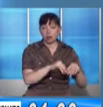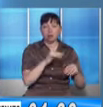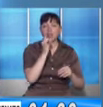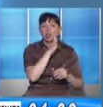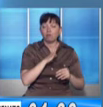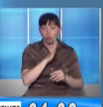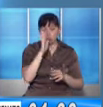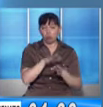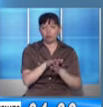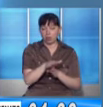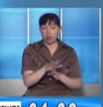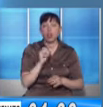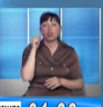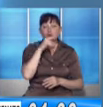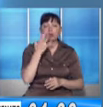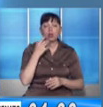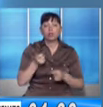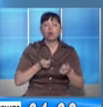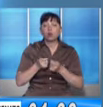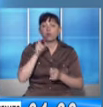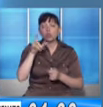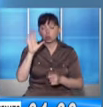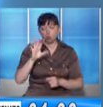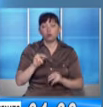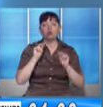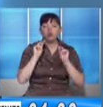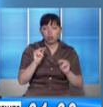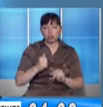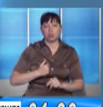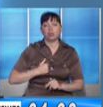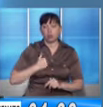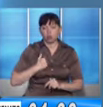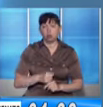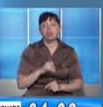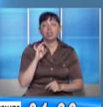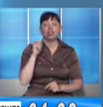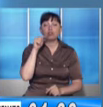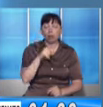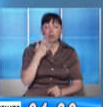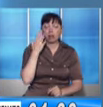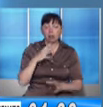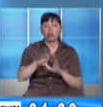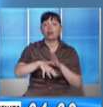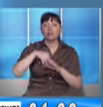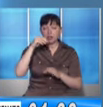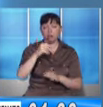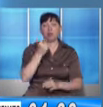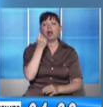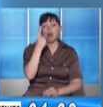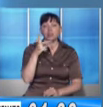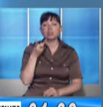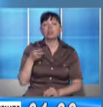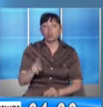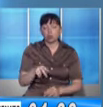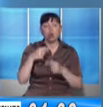realizate, atunci când vom avea la conducere oameni onești și cinstiți, și atunci când vom alege la 11